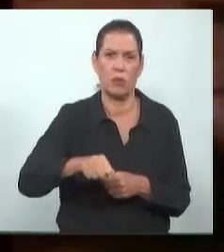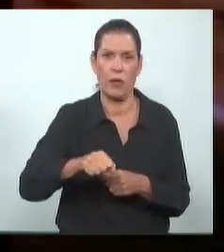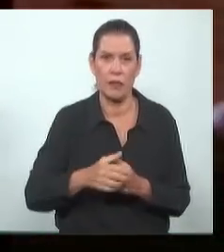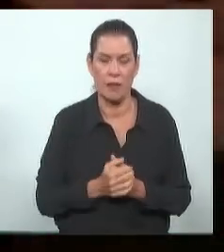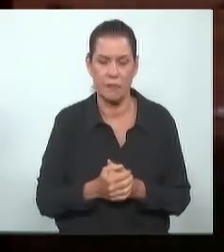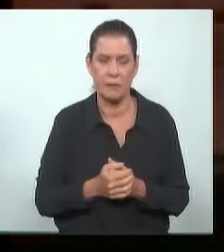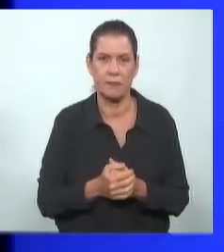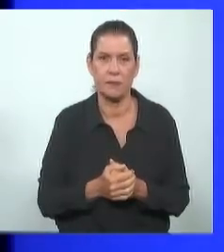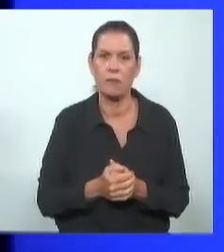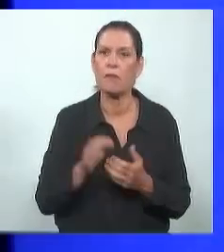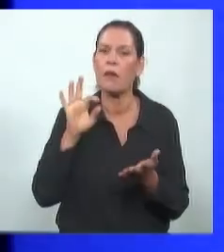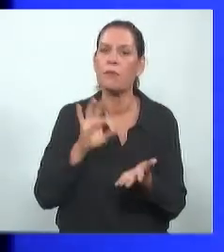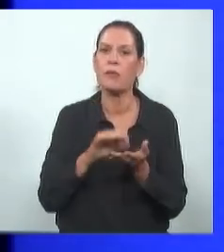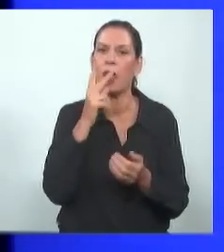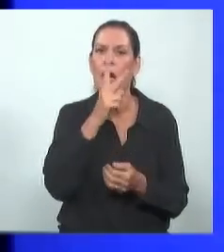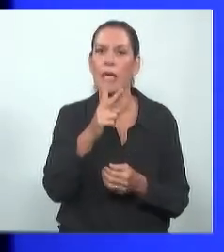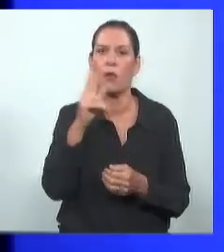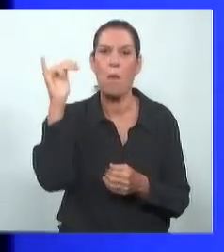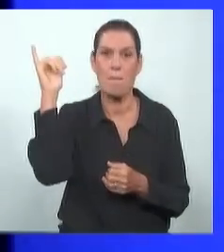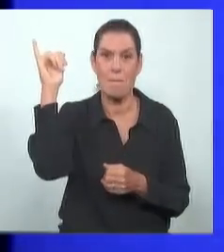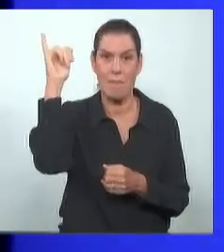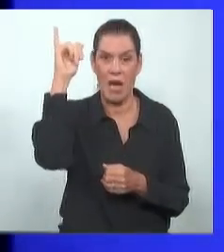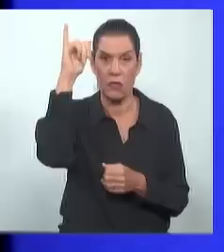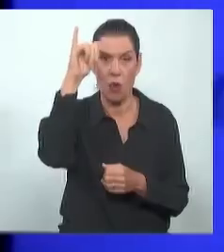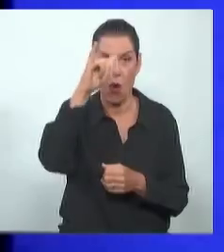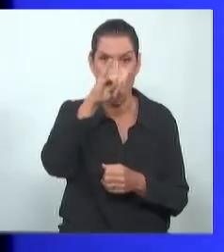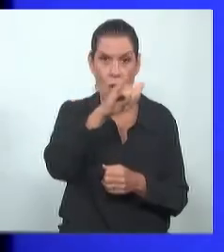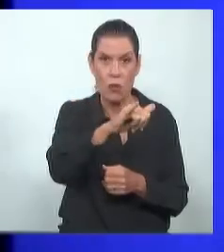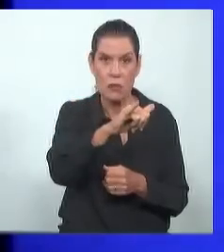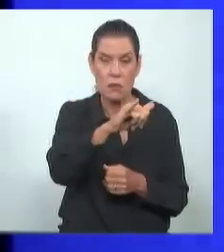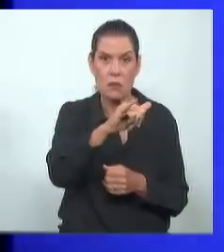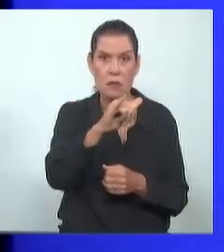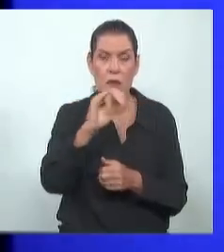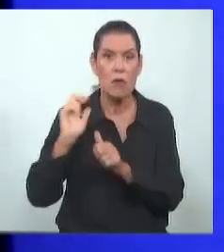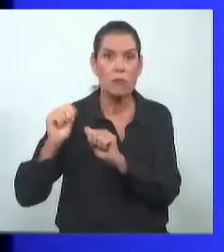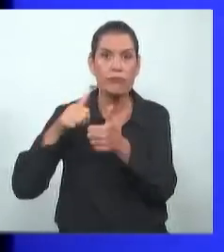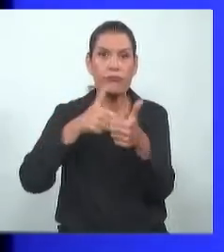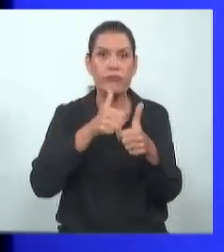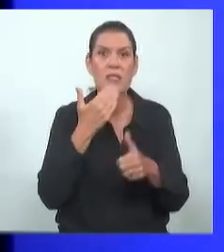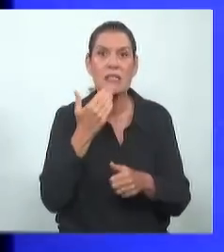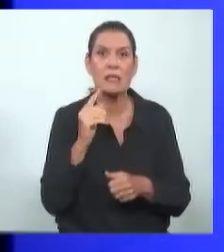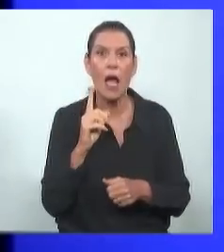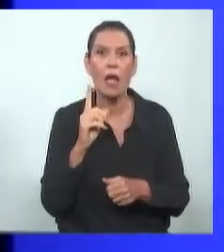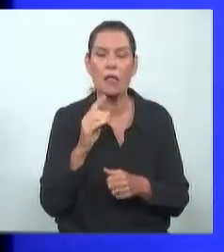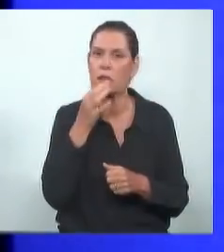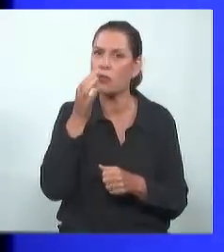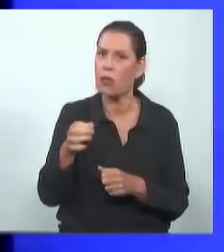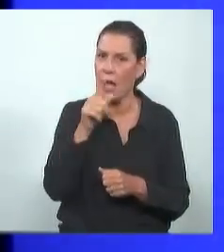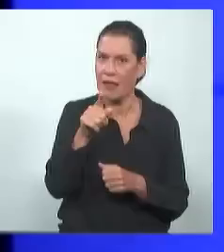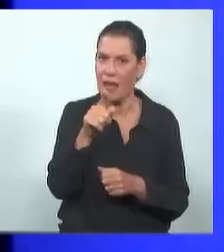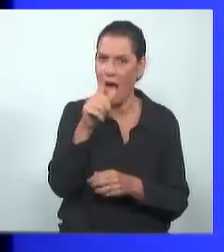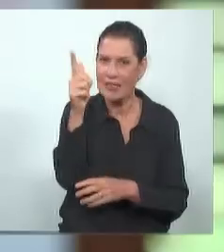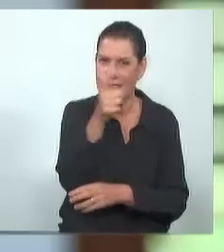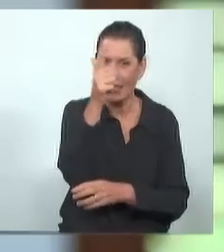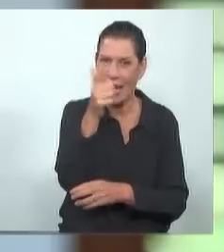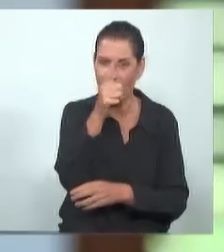ראינו מטוס חוזר, ומטוס ישראלי רודף אחריו. כשצילמת את המטוס, בראש שלך עבר שאתה